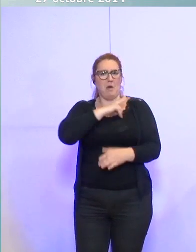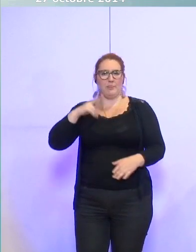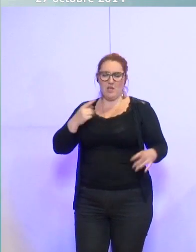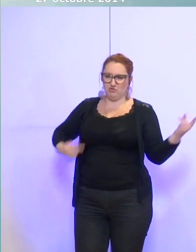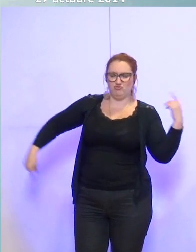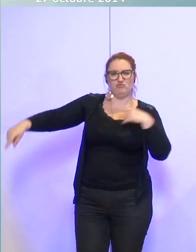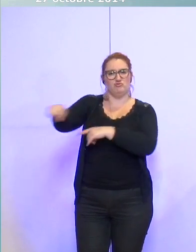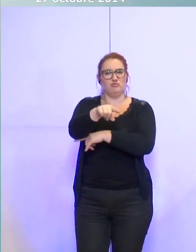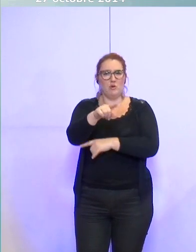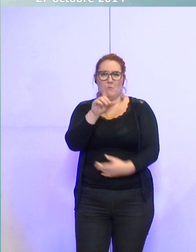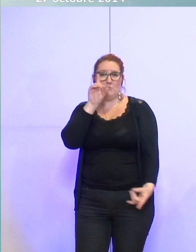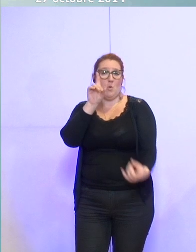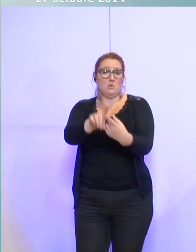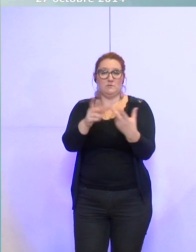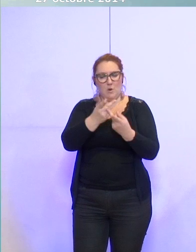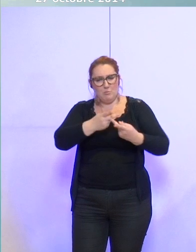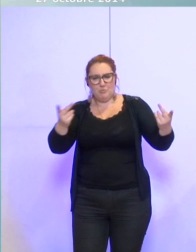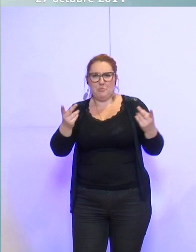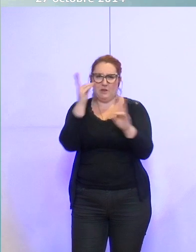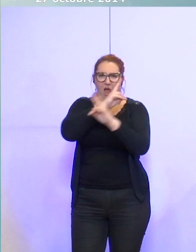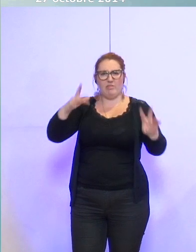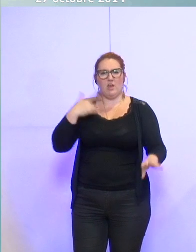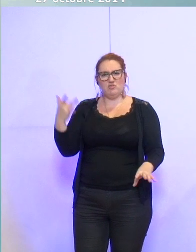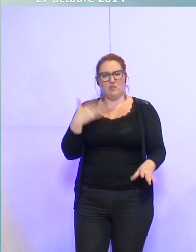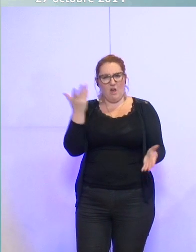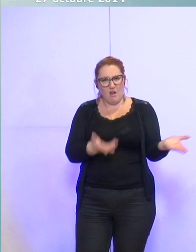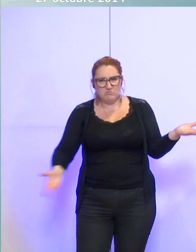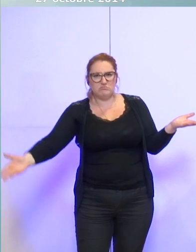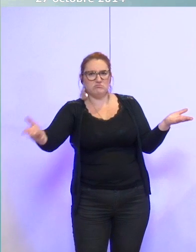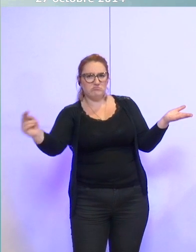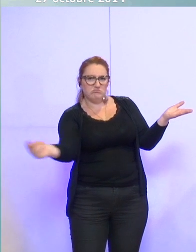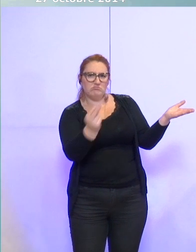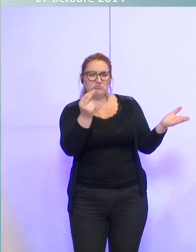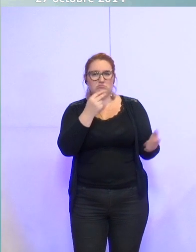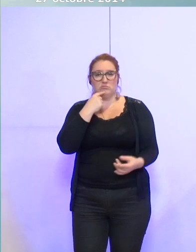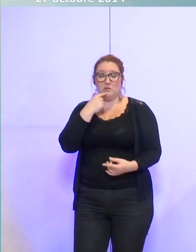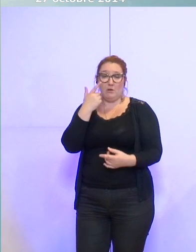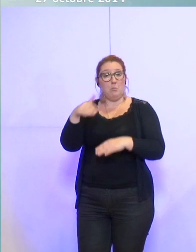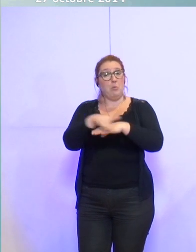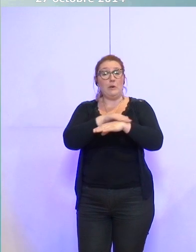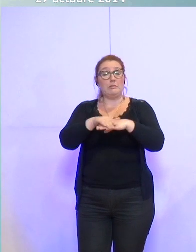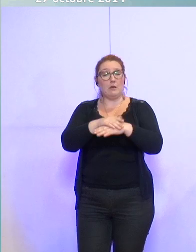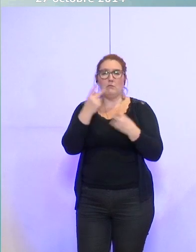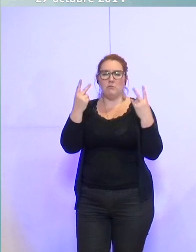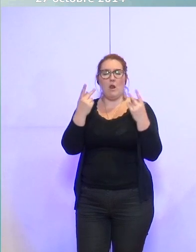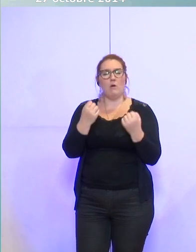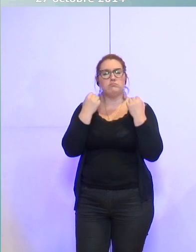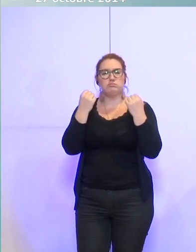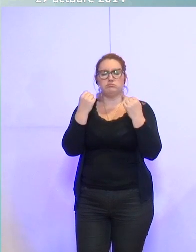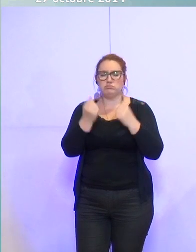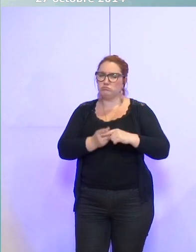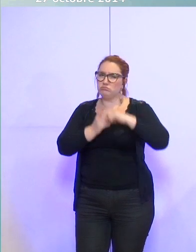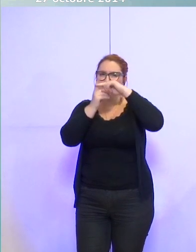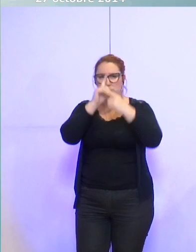d'intérêt public et général. Il y a donc un fondement politique extrêmement fort à une démarche de libération des données publiques.